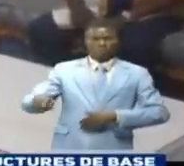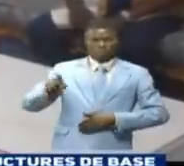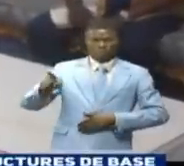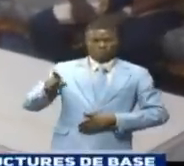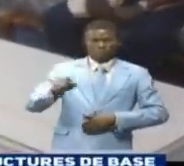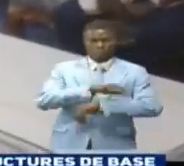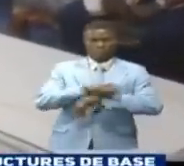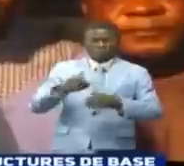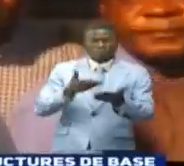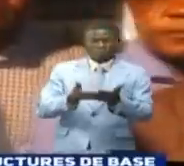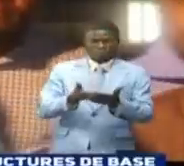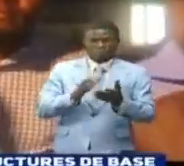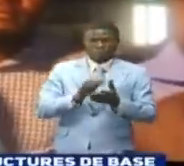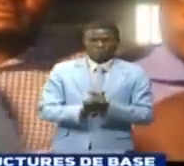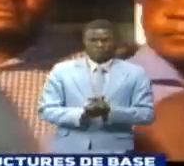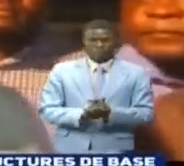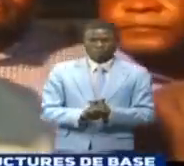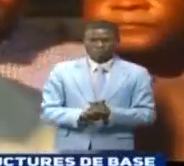cette municipalité.